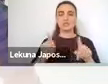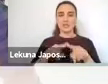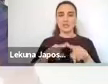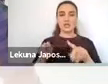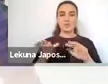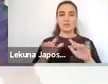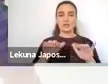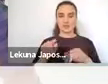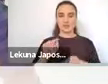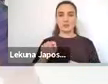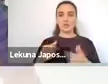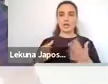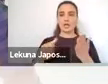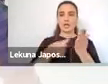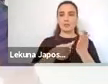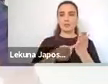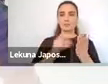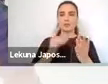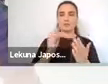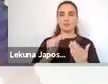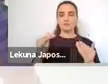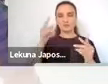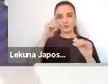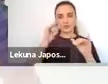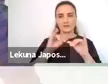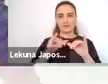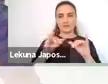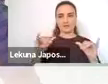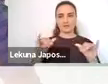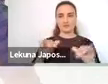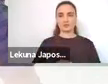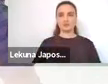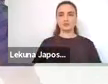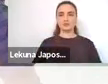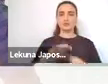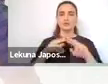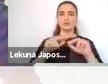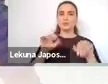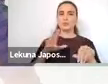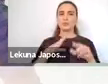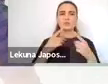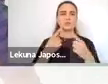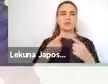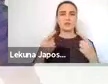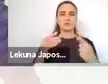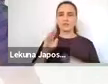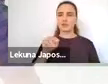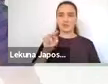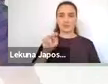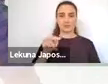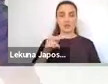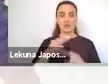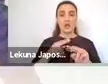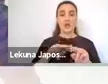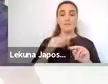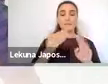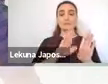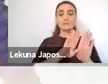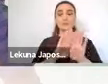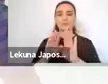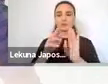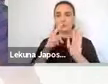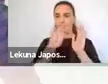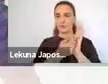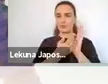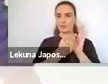აქტივობა, რომელიც ეხმარება ბავშვის განვითარებაში და ეს განვითარება შეიძლება იყოს სხვადასხვა ტიპით. სწორედ ამის მიხედვით აქ წარმოდგენილია